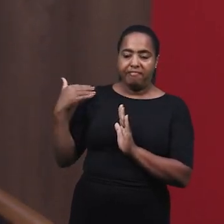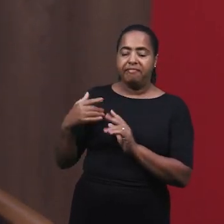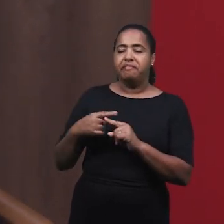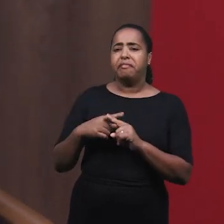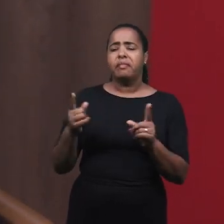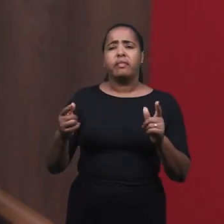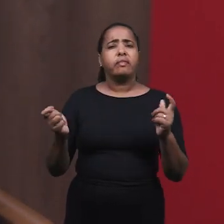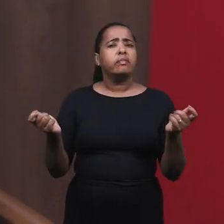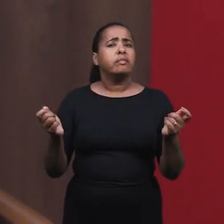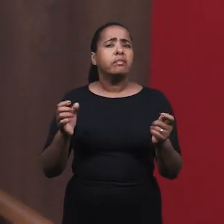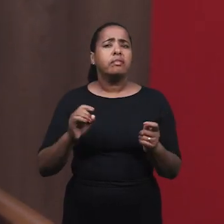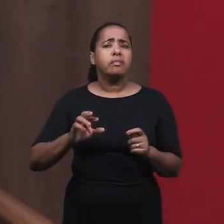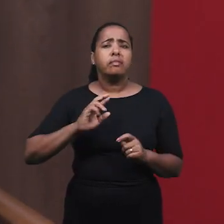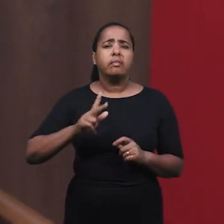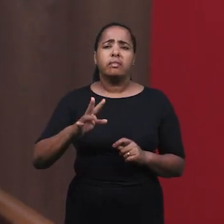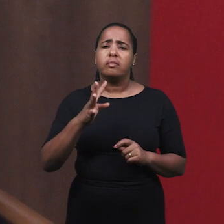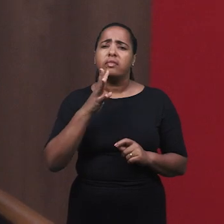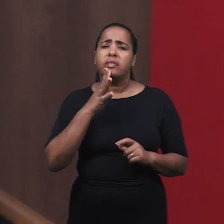depuis